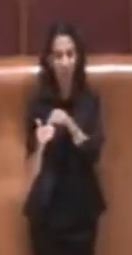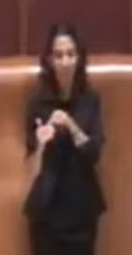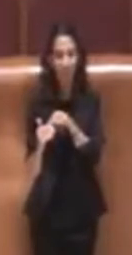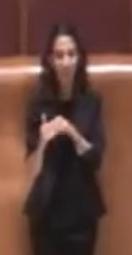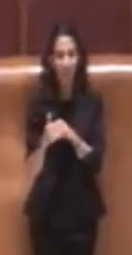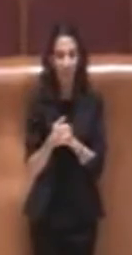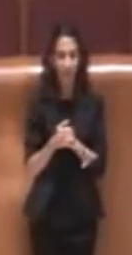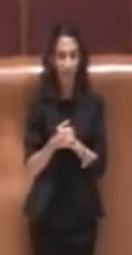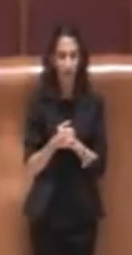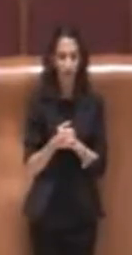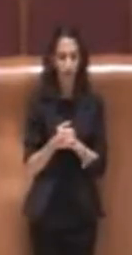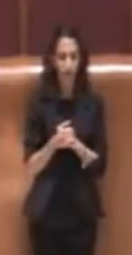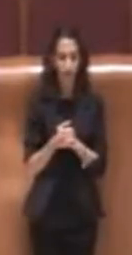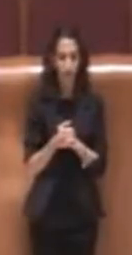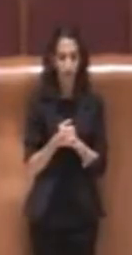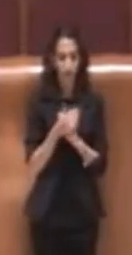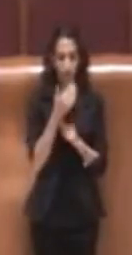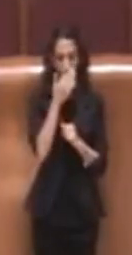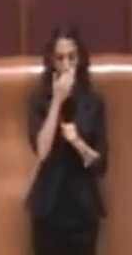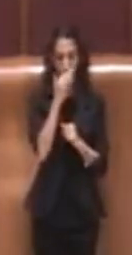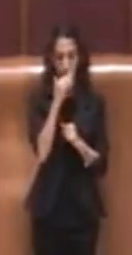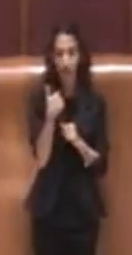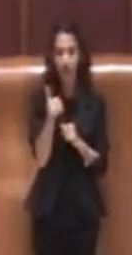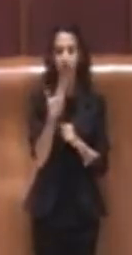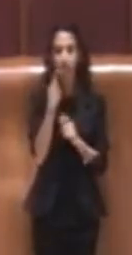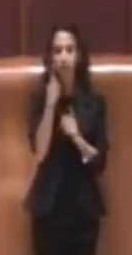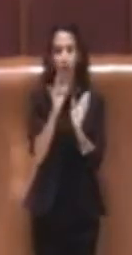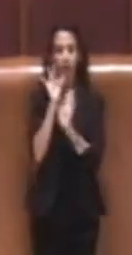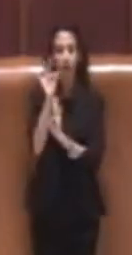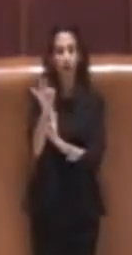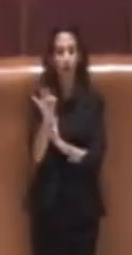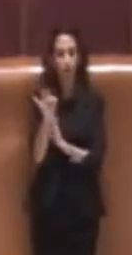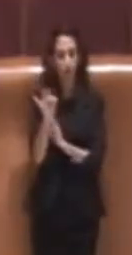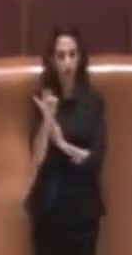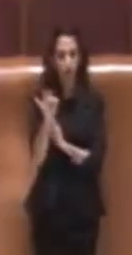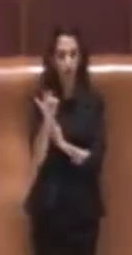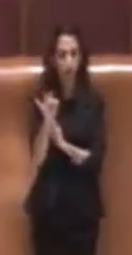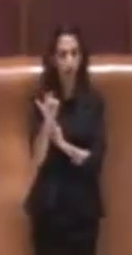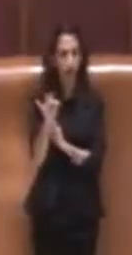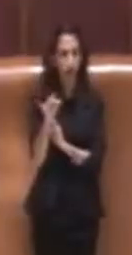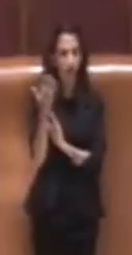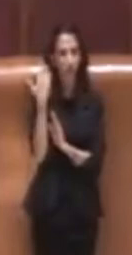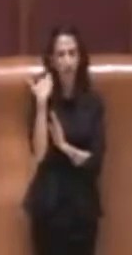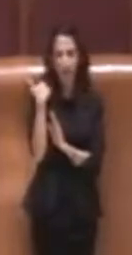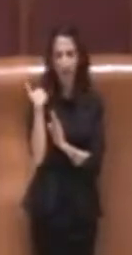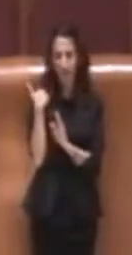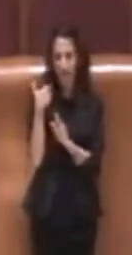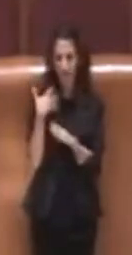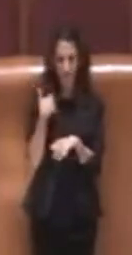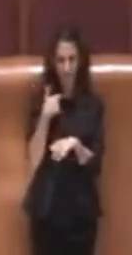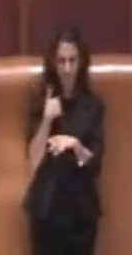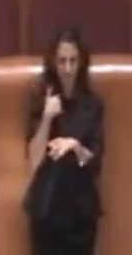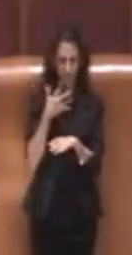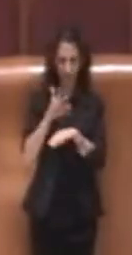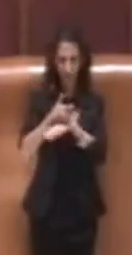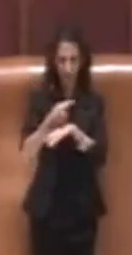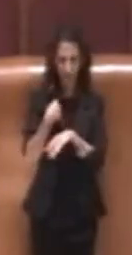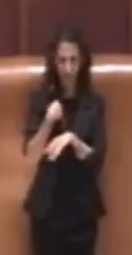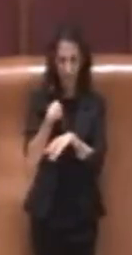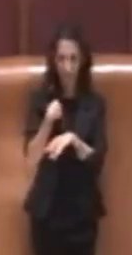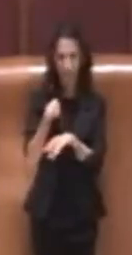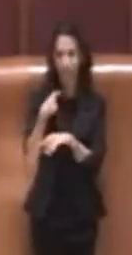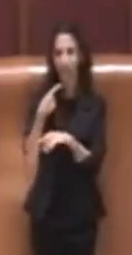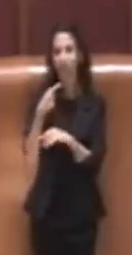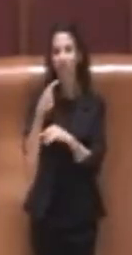evidentemente non se n'è tenuto conto. Voglio fare soltanto un riferimento. Prima, nell'intervento precedente, quando facevo riferimento ai maestri del